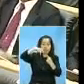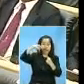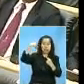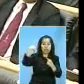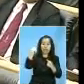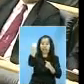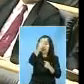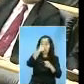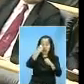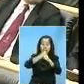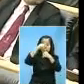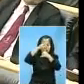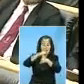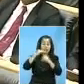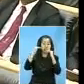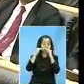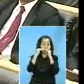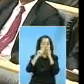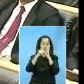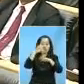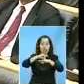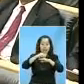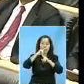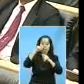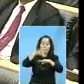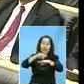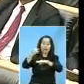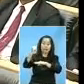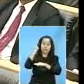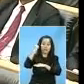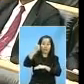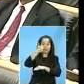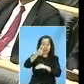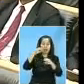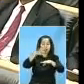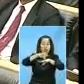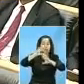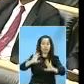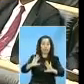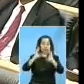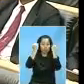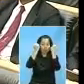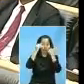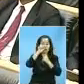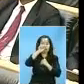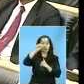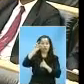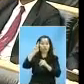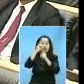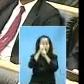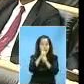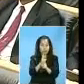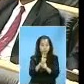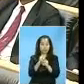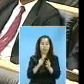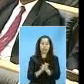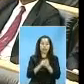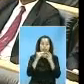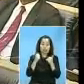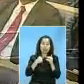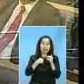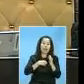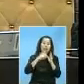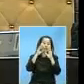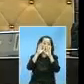ที่ถูกริดรอนสิทธิ์ท่านสามารถดำรงตำแหน่งเดิมได้จนสิ้นวาระในการดำรงตำแหน่งของท่านก็เป็นเรื่องหนึ่งที่ผมจะฝ